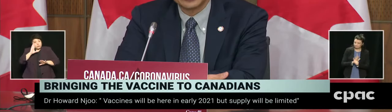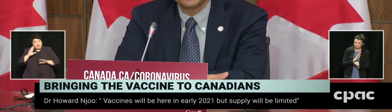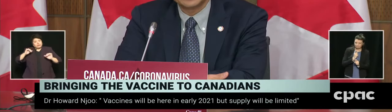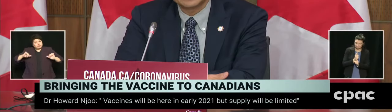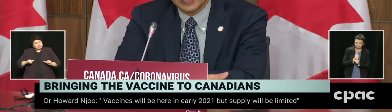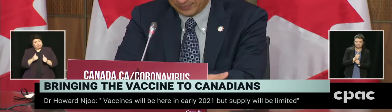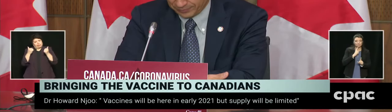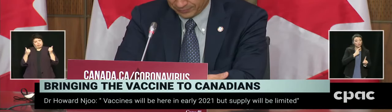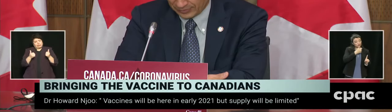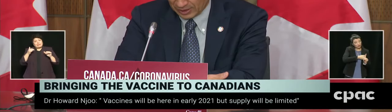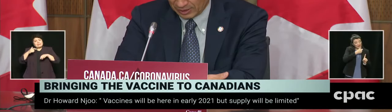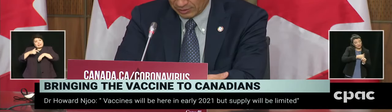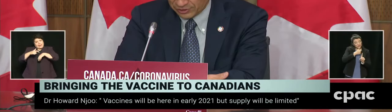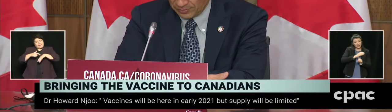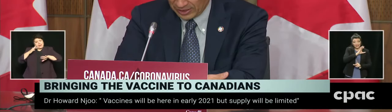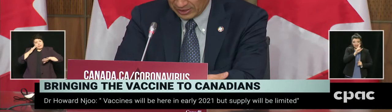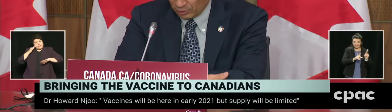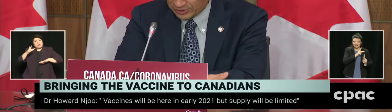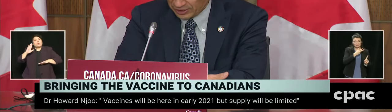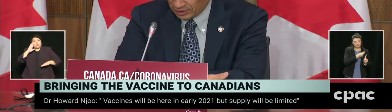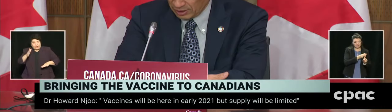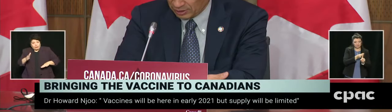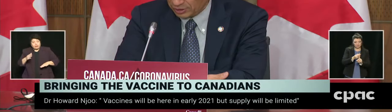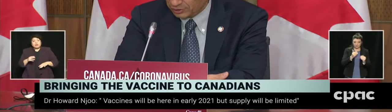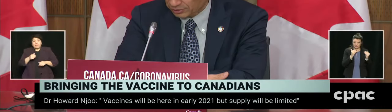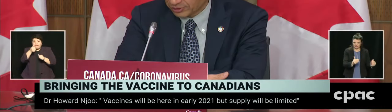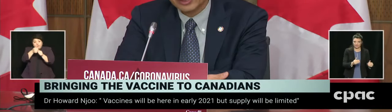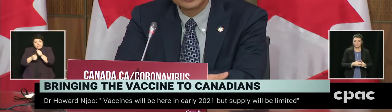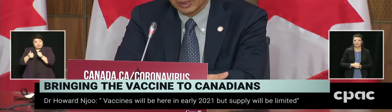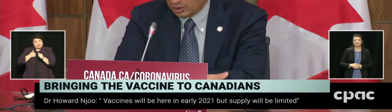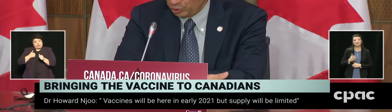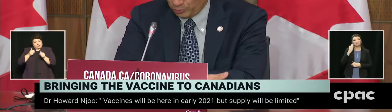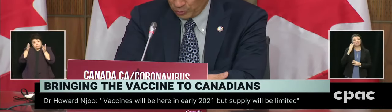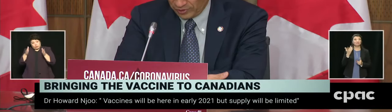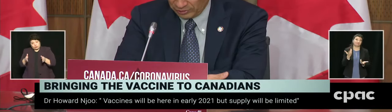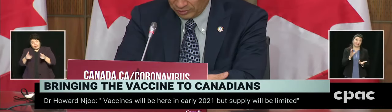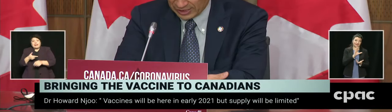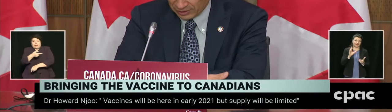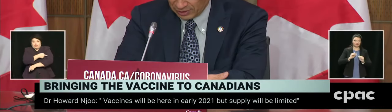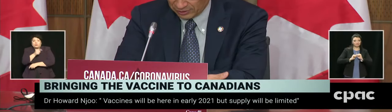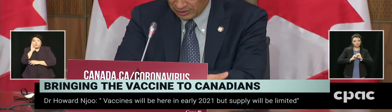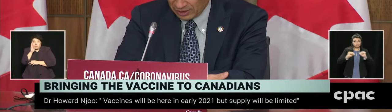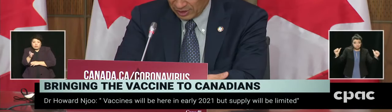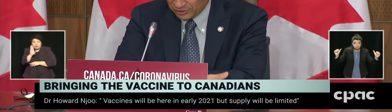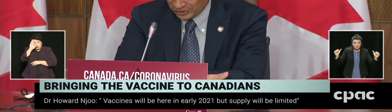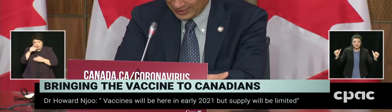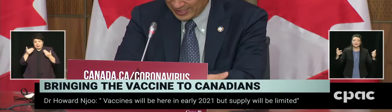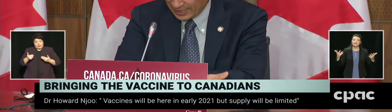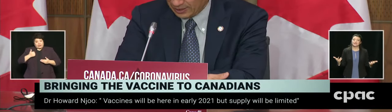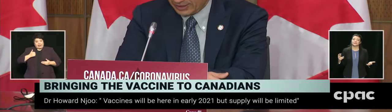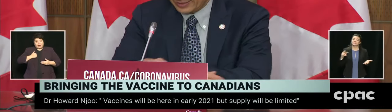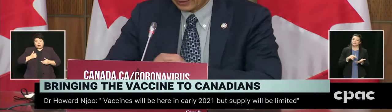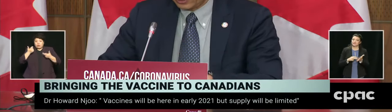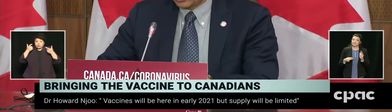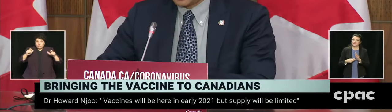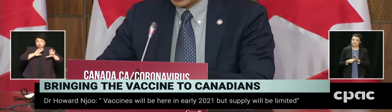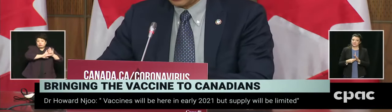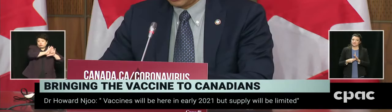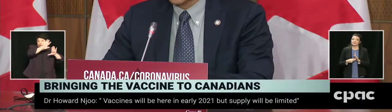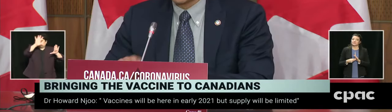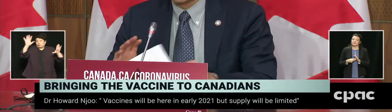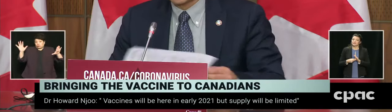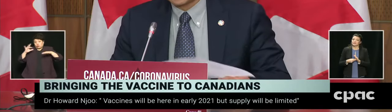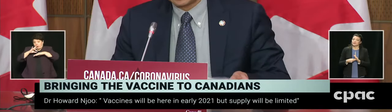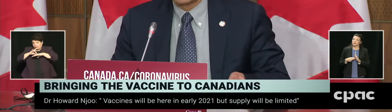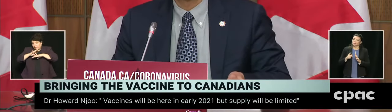être immunisé. Dans un pays aussi grand que le nôtre, nous pouvons nous attendre à ce qu'il y ait certains